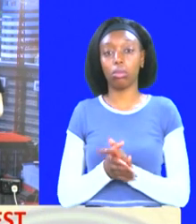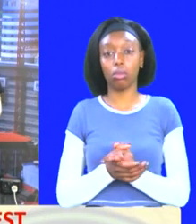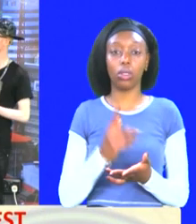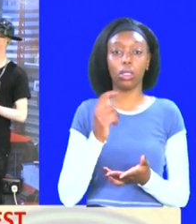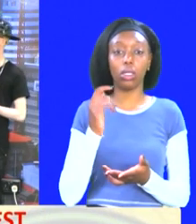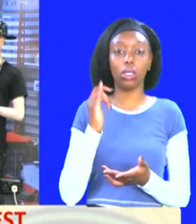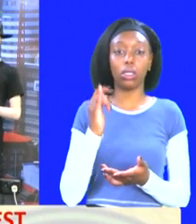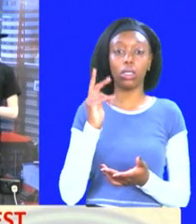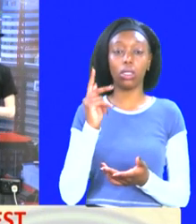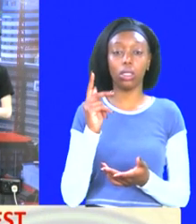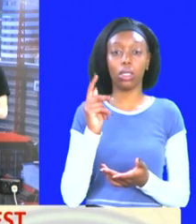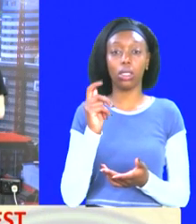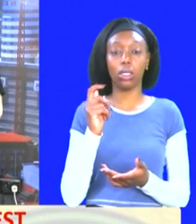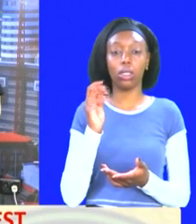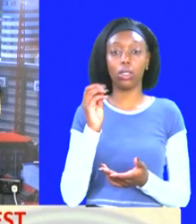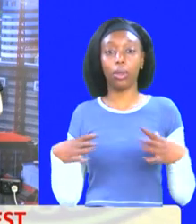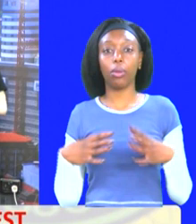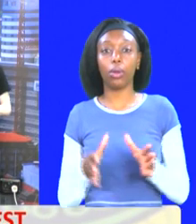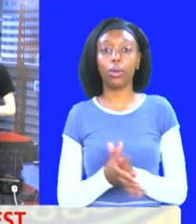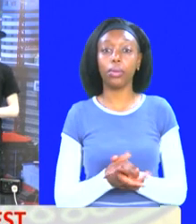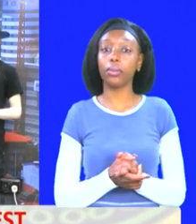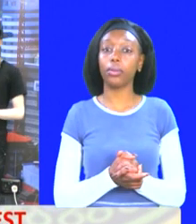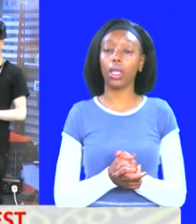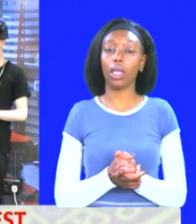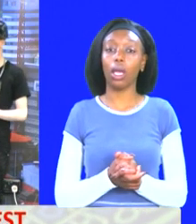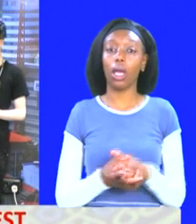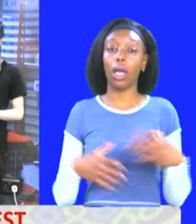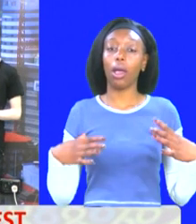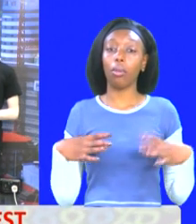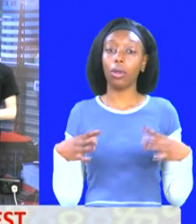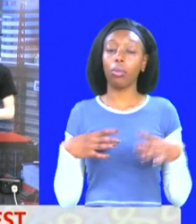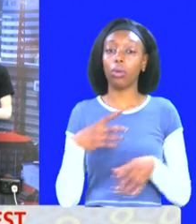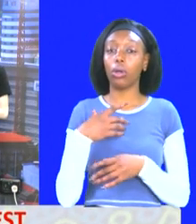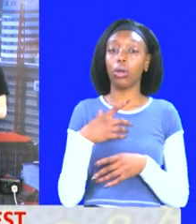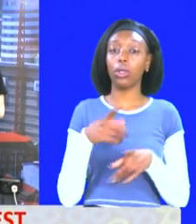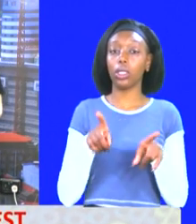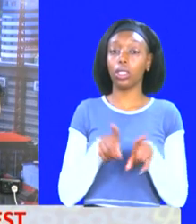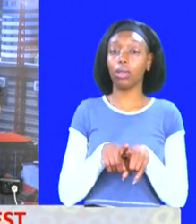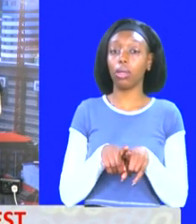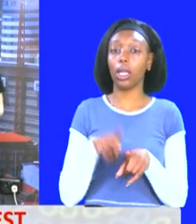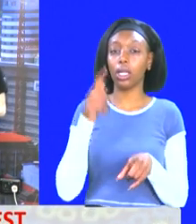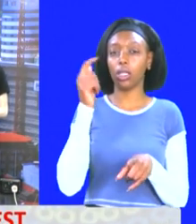wacha ni kwambi. Sahi mbala mwezi. Tu kama, umejua huyu jama Tony.